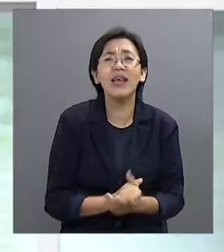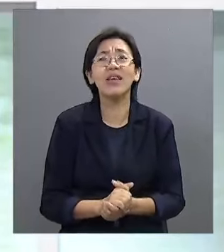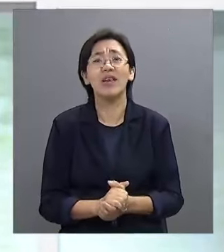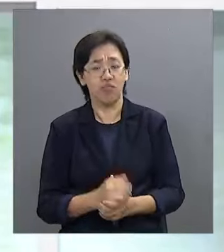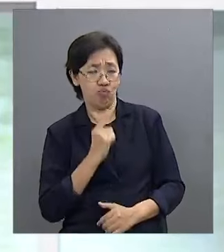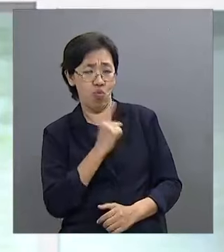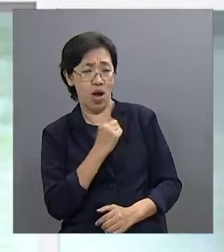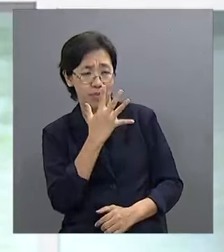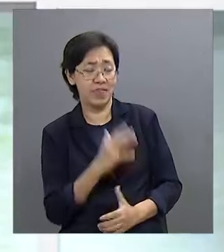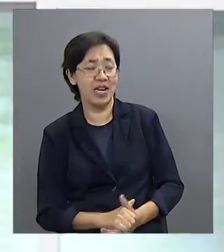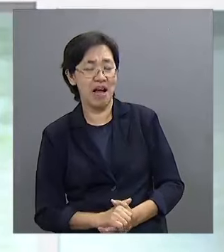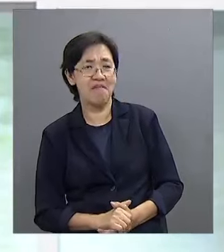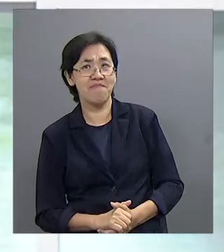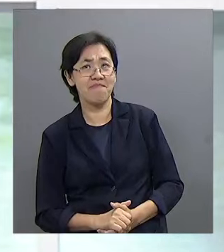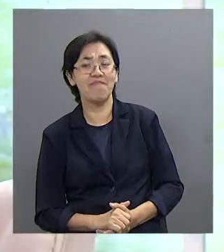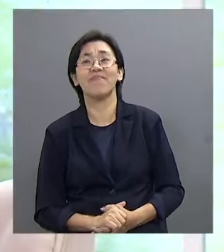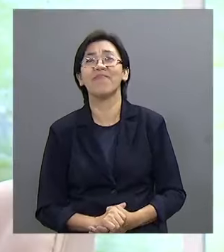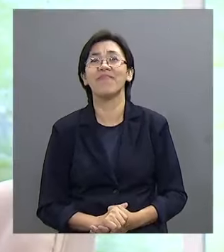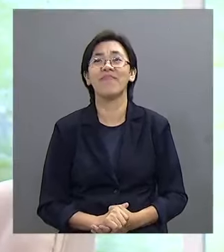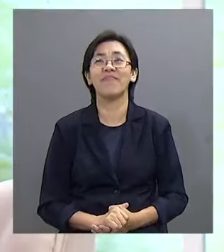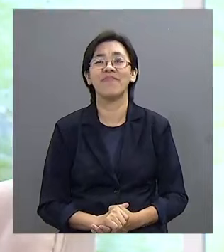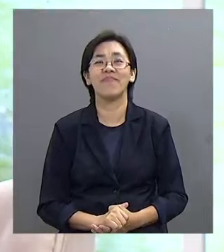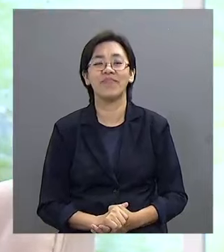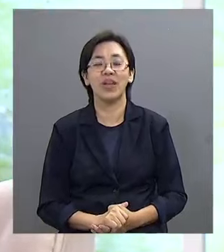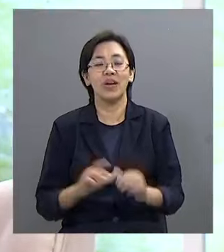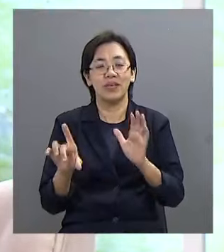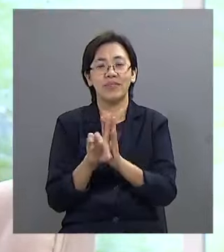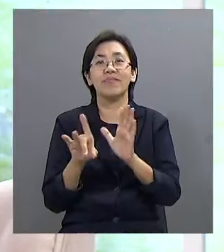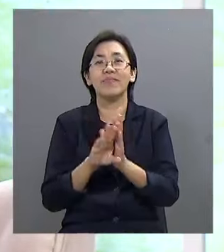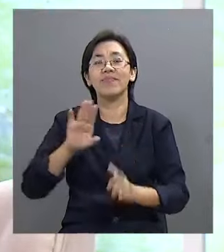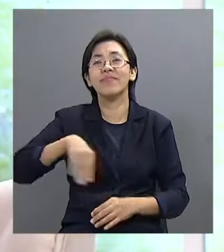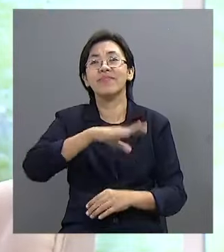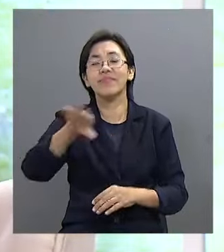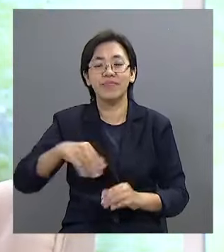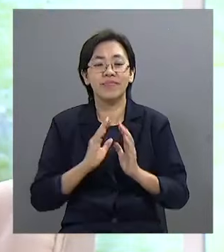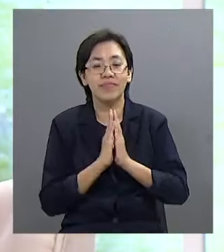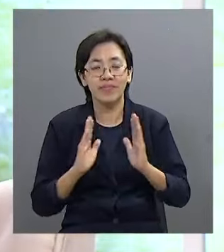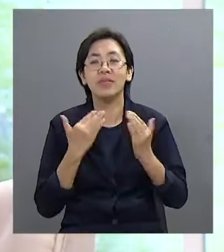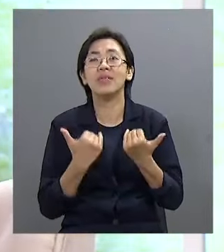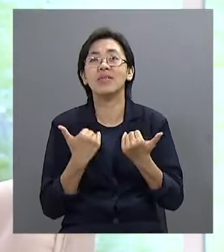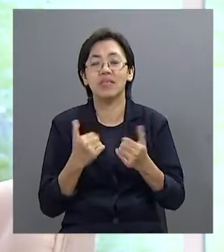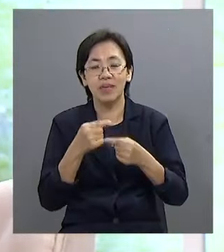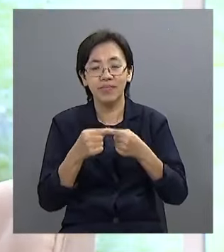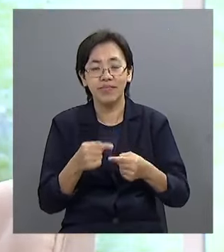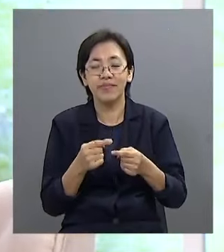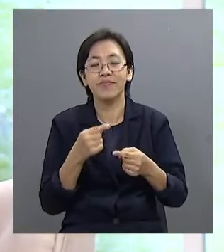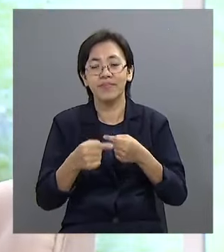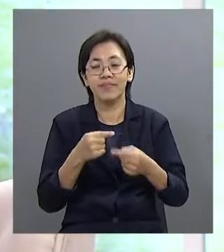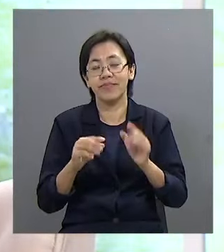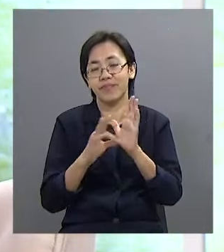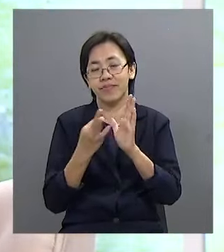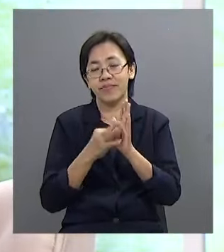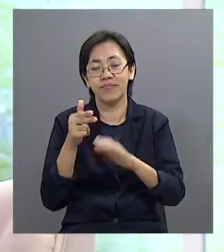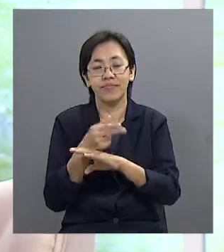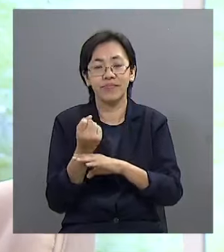อกก่อนเลย นะคะ มีพิรุธนะเนี ่ ย เนี่ยทิ้งท้ายกันนะคะโหคุณผู้ชมขอบพระคุณนะคะวันนี้ข้อความส่งมาผ่านทาง Facebook Live กันอย่างท่วม